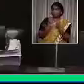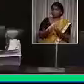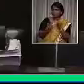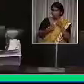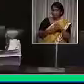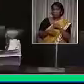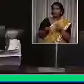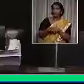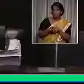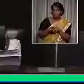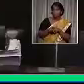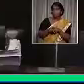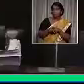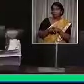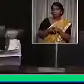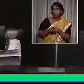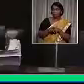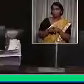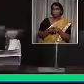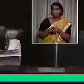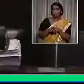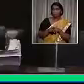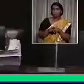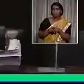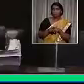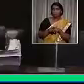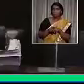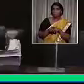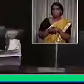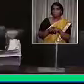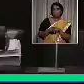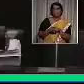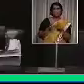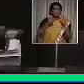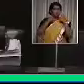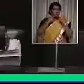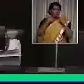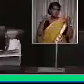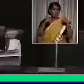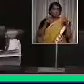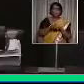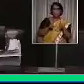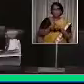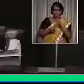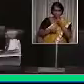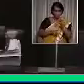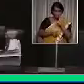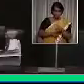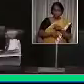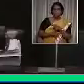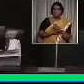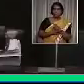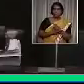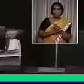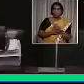விதைப்பதிலே அவர் கவனம் செலுத்தினாரே ஒழிய, இந்த நாடு எவ்வாறு இந்த நாட்டை முன்னேற்றலாம், இந்த நாட்டு மக்களை எவ்வாறு பாதுகாக்கலாம் என்பதிலே